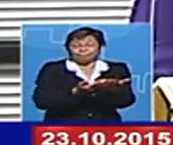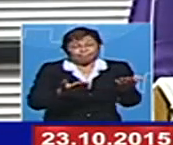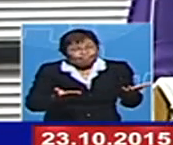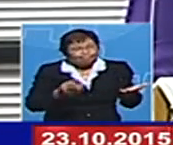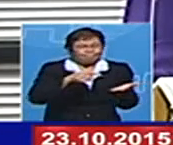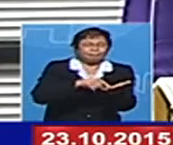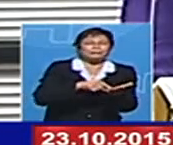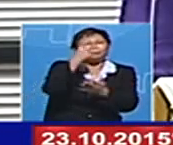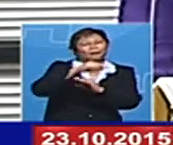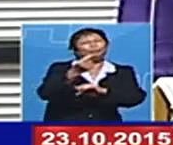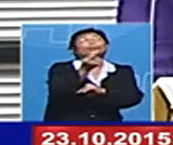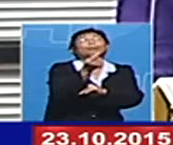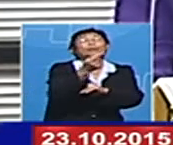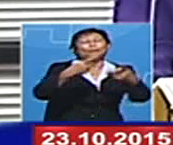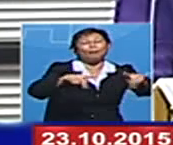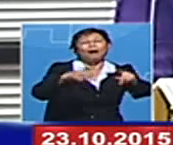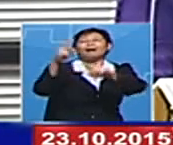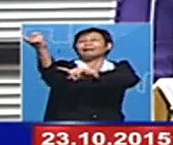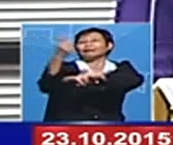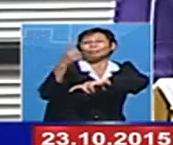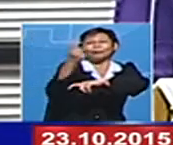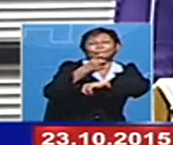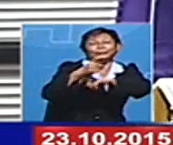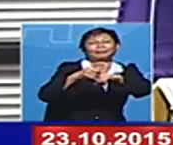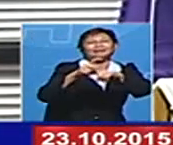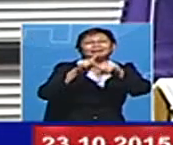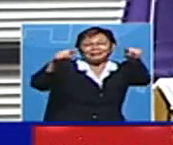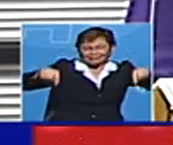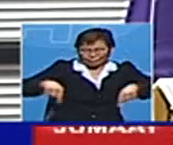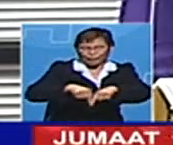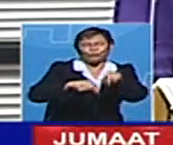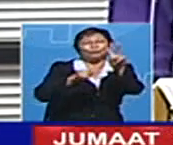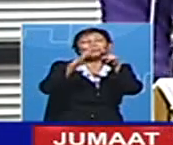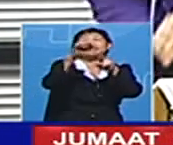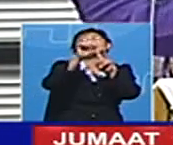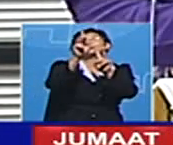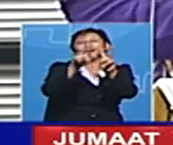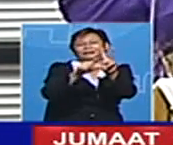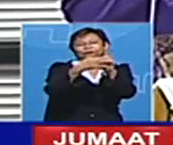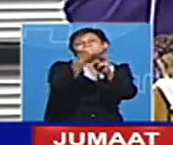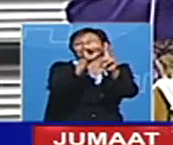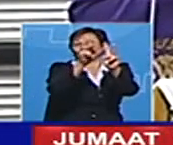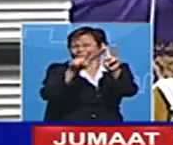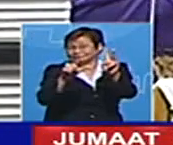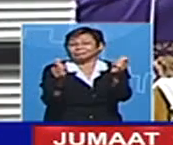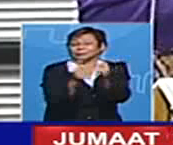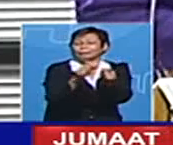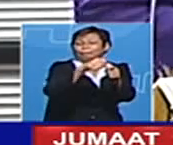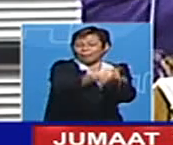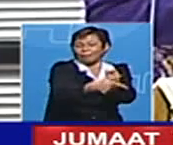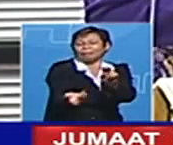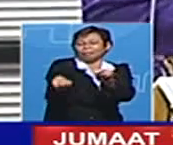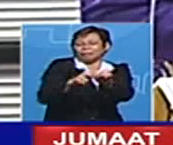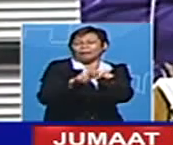adalah pada harga pasaran getah RG kini dengan bayaran